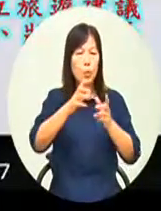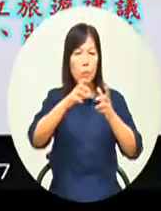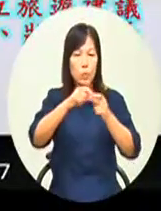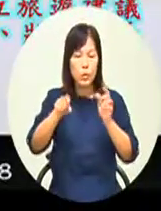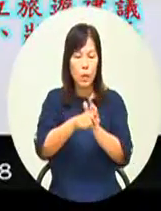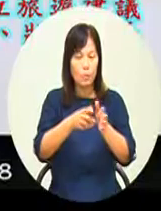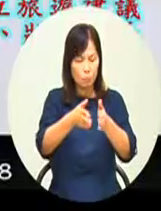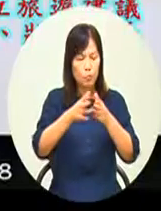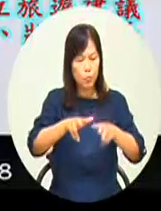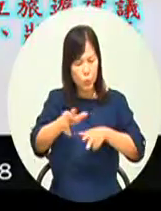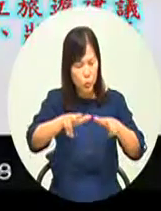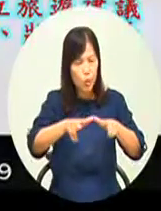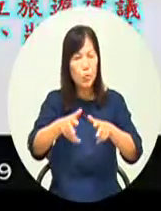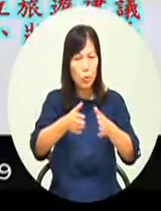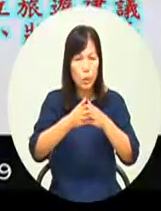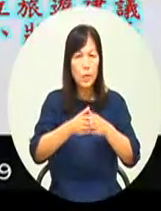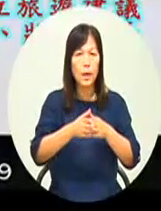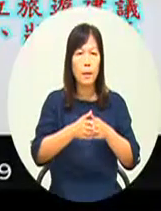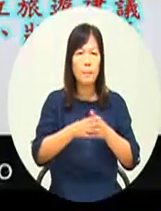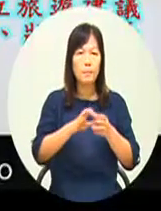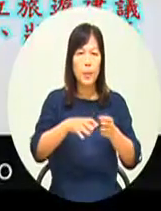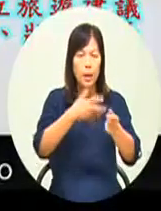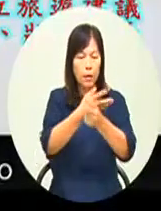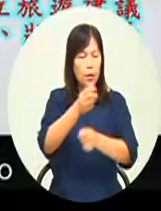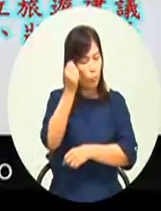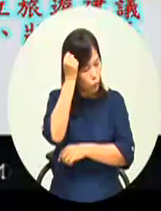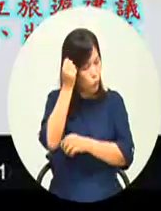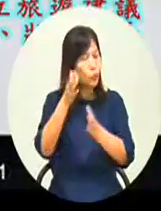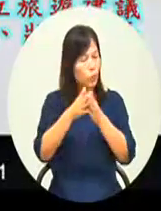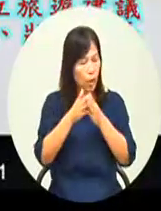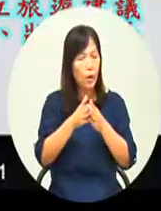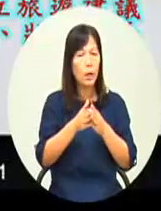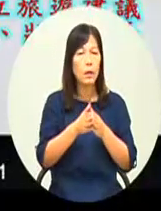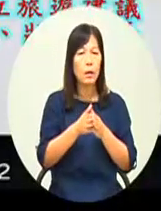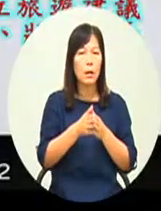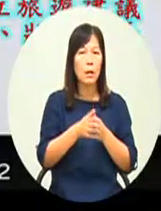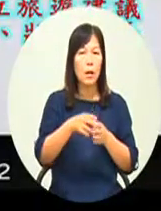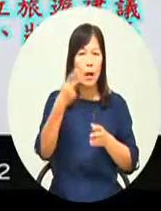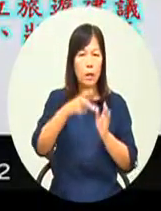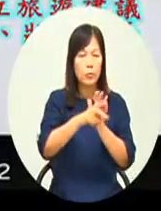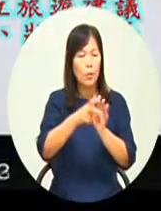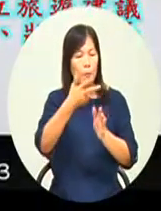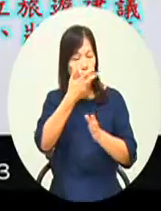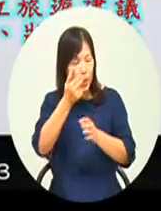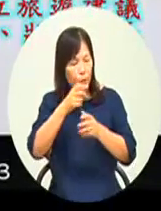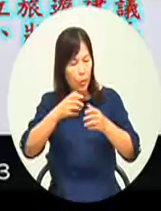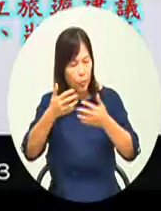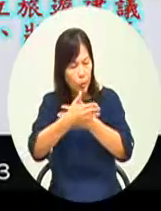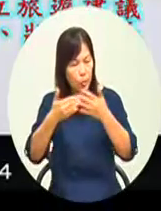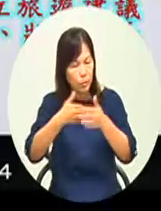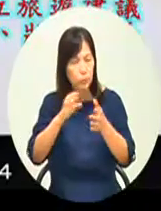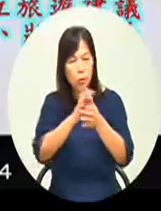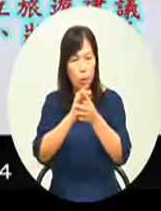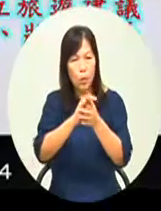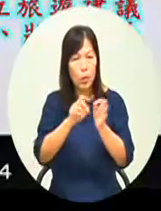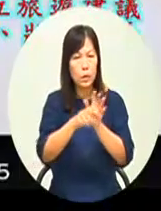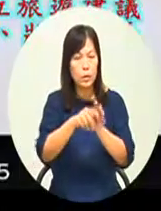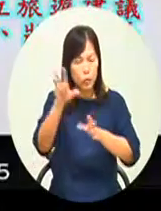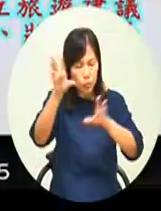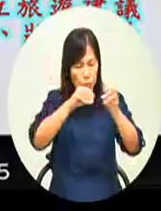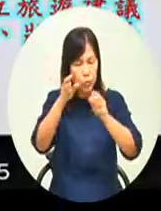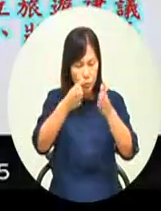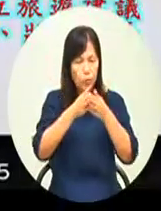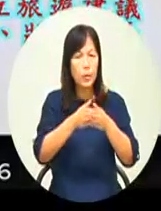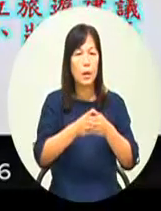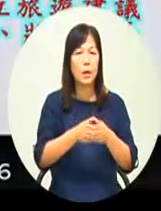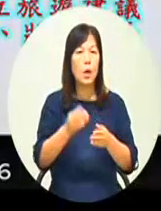图，他们也很需要提供住宿，然后还有提供很便利的交通的相关的一些资讯。如